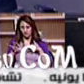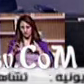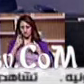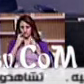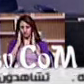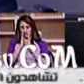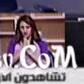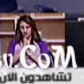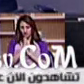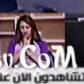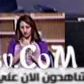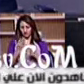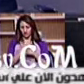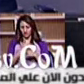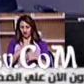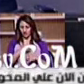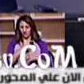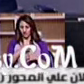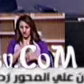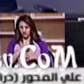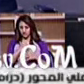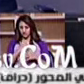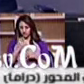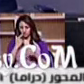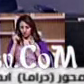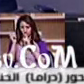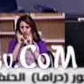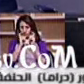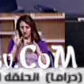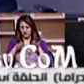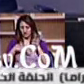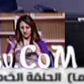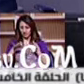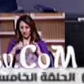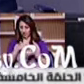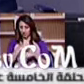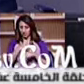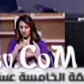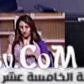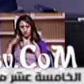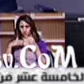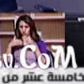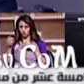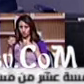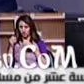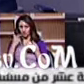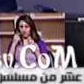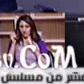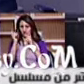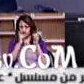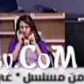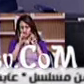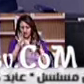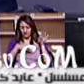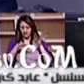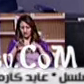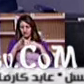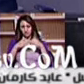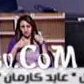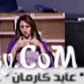للزج باسمه في الصراعات السياسيه اللي بتمر بها مصر دلوقتي واكد انه ليس له اي علاقه باي فصيل سياسي ونفى تماما